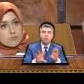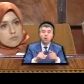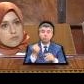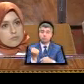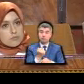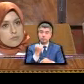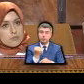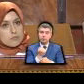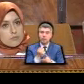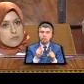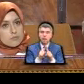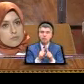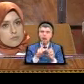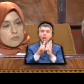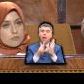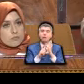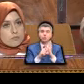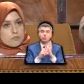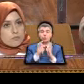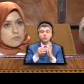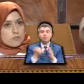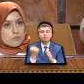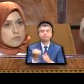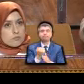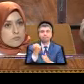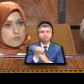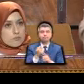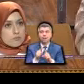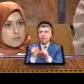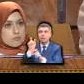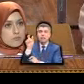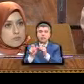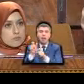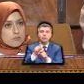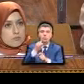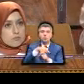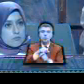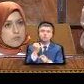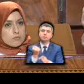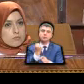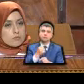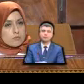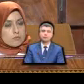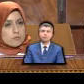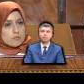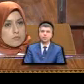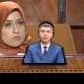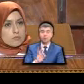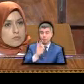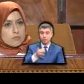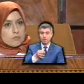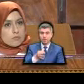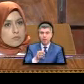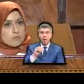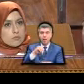هو تعطيل للديمقراطية المحلية وتعطيل للمصالح المواطنين. إذا كان هناك أيضا سيد الوزير